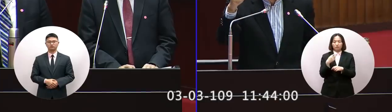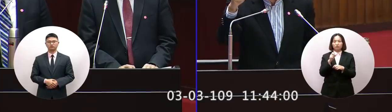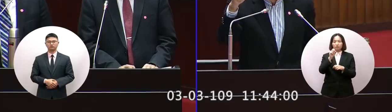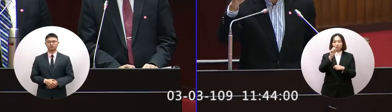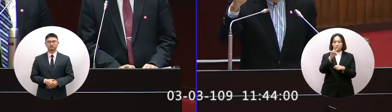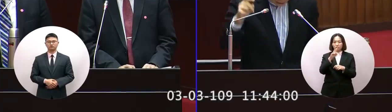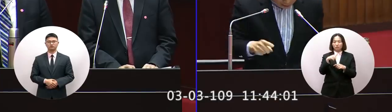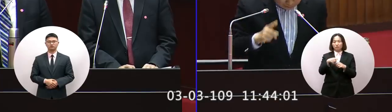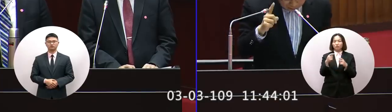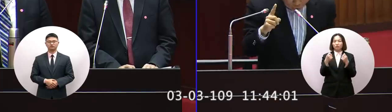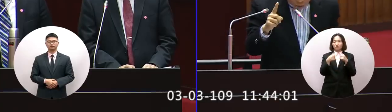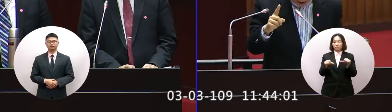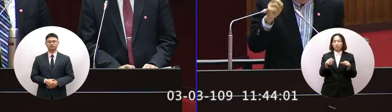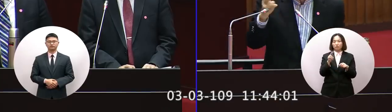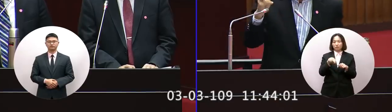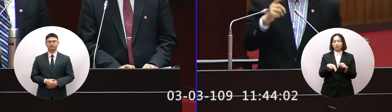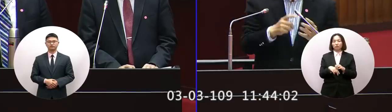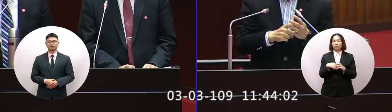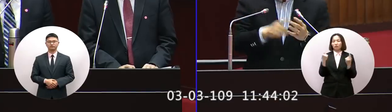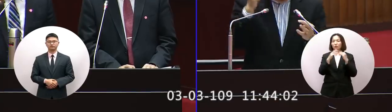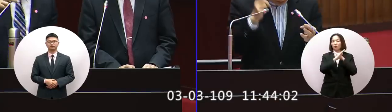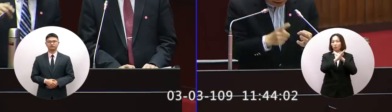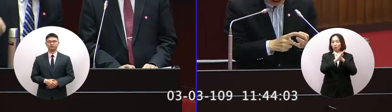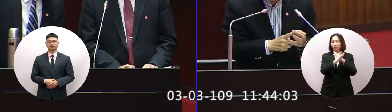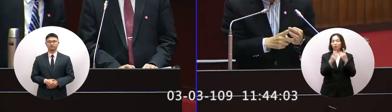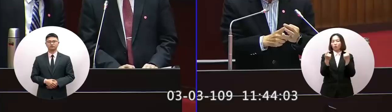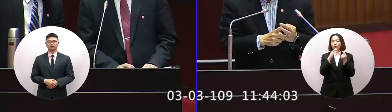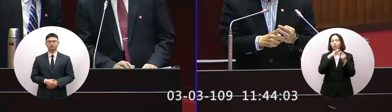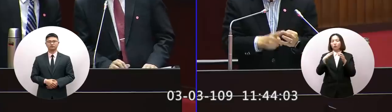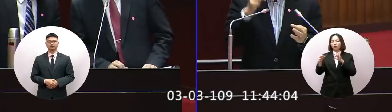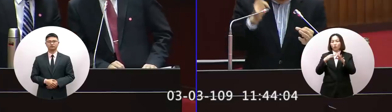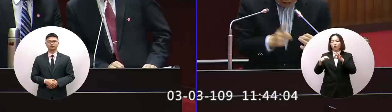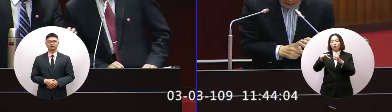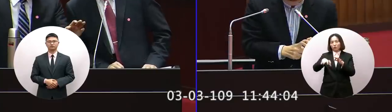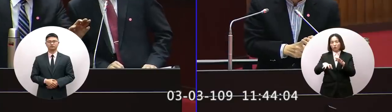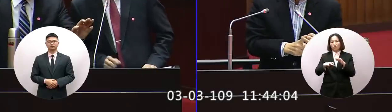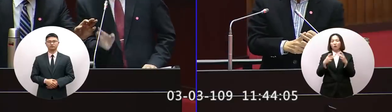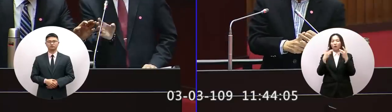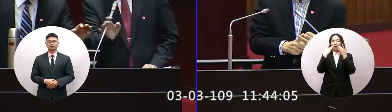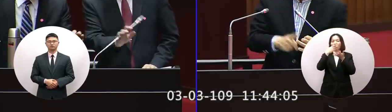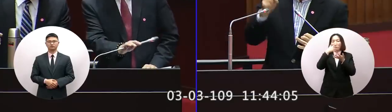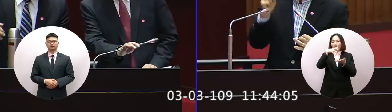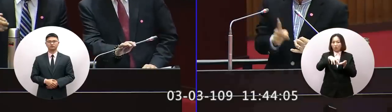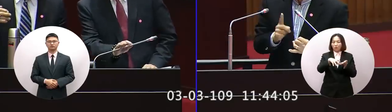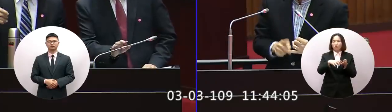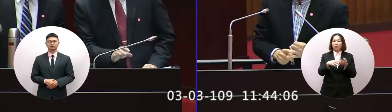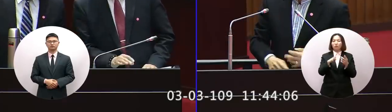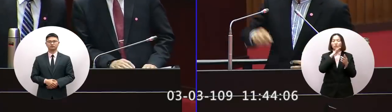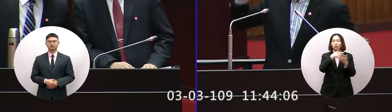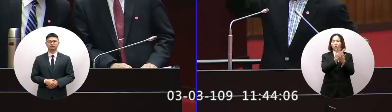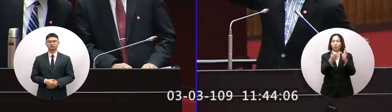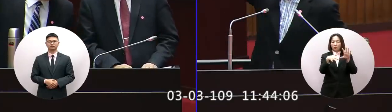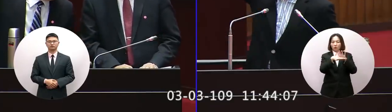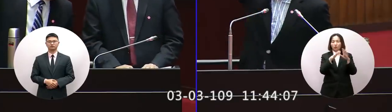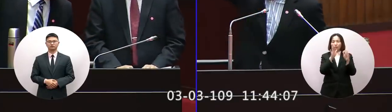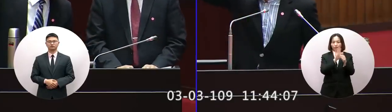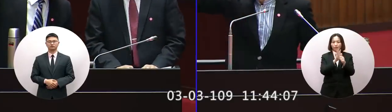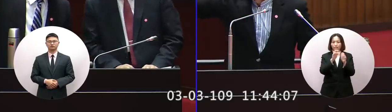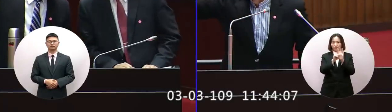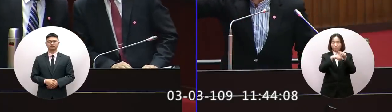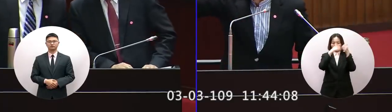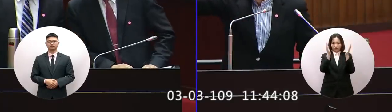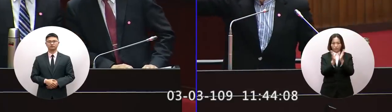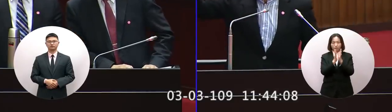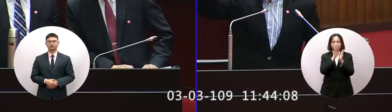兩百塊包括夜市包括商圈包括餐廳包括衣服表演都是要異